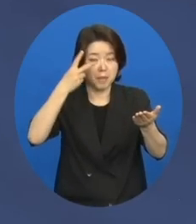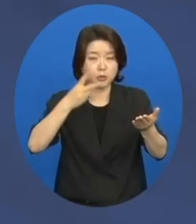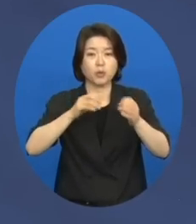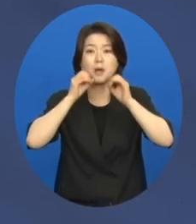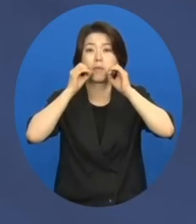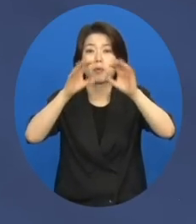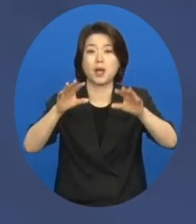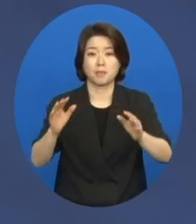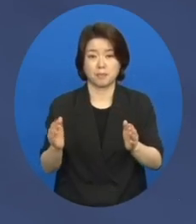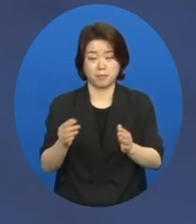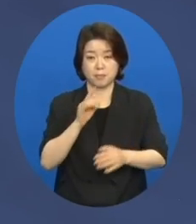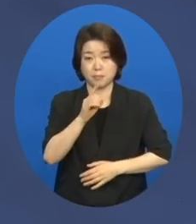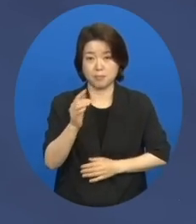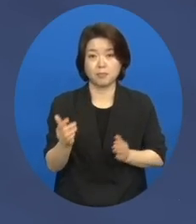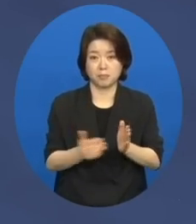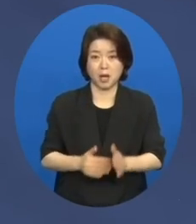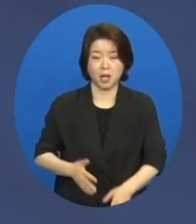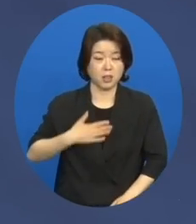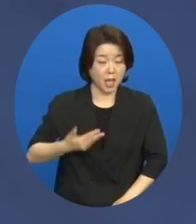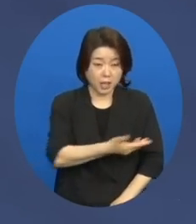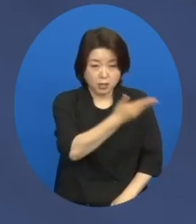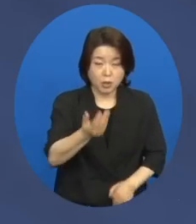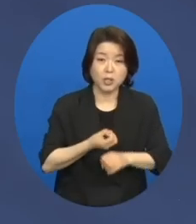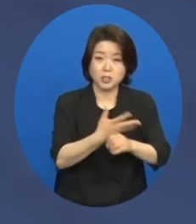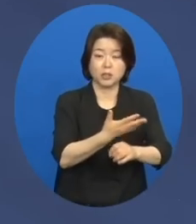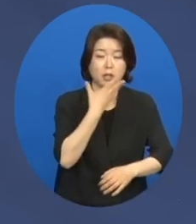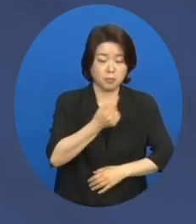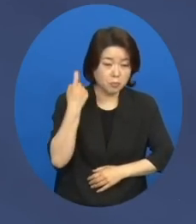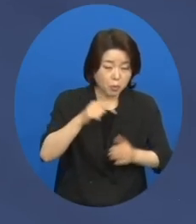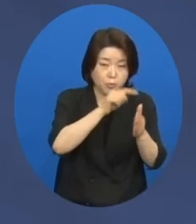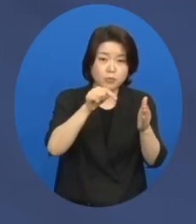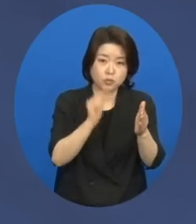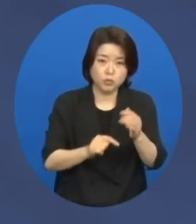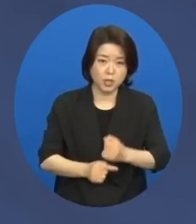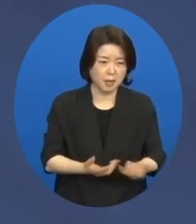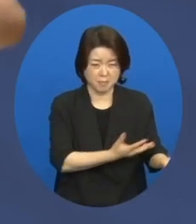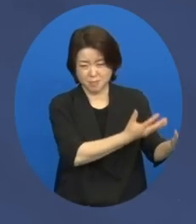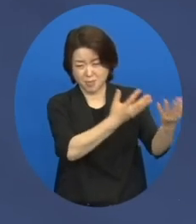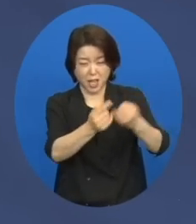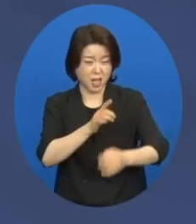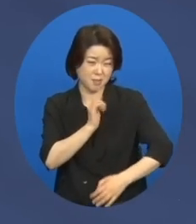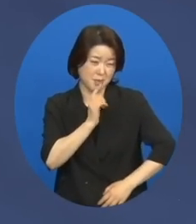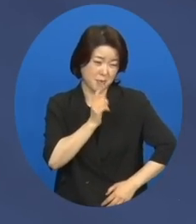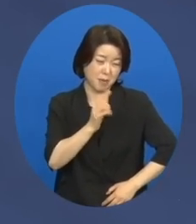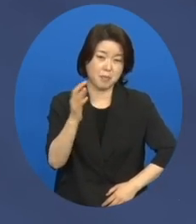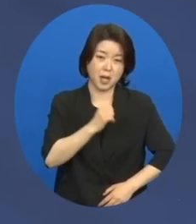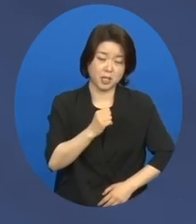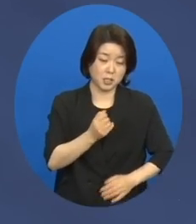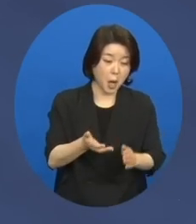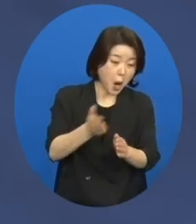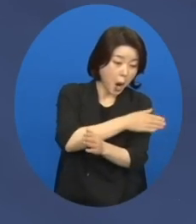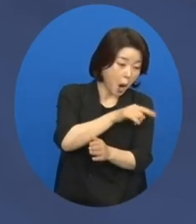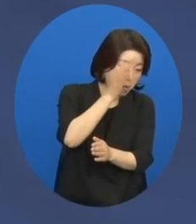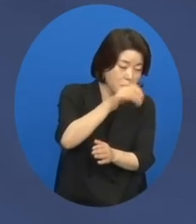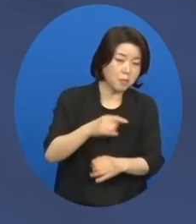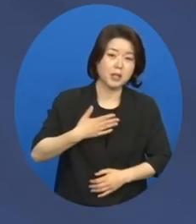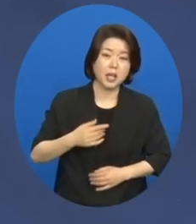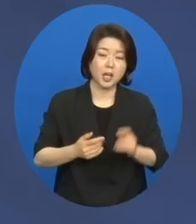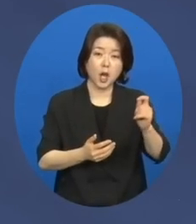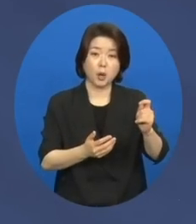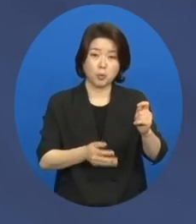말이에요. 내가 너에게 가서 전하는 복음 중에 수많은 말로 그 앞에 보면 내가 너희